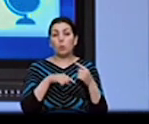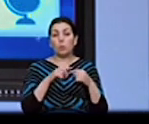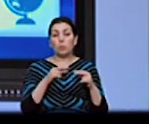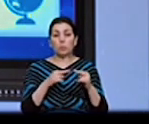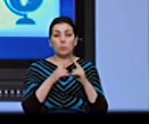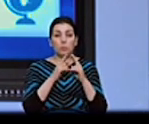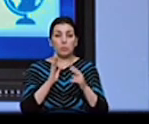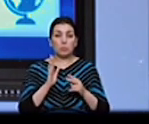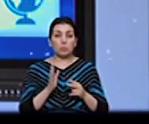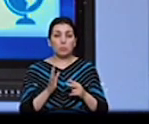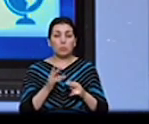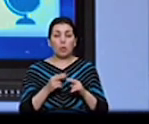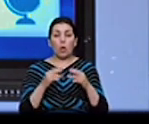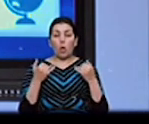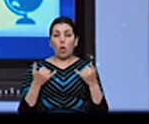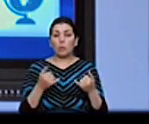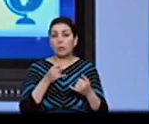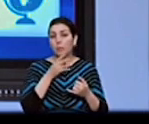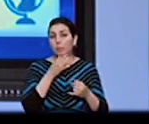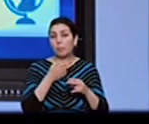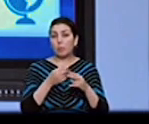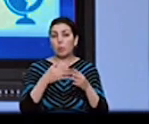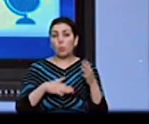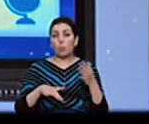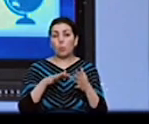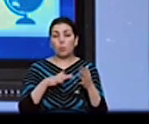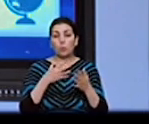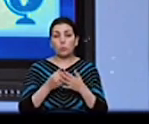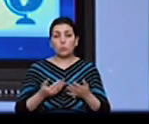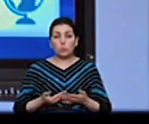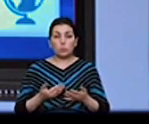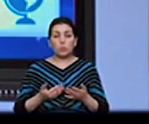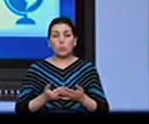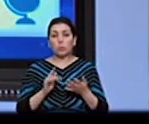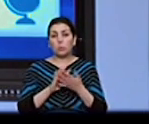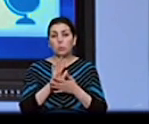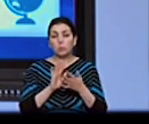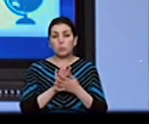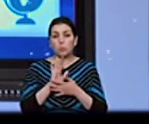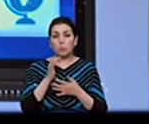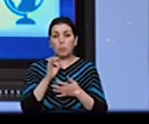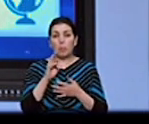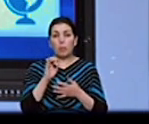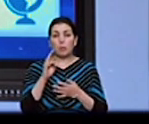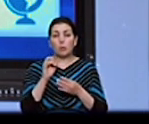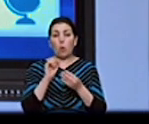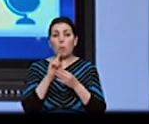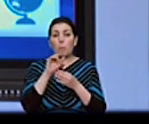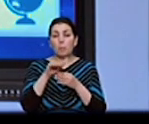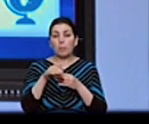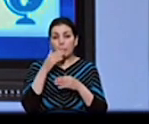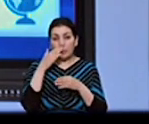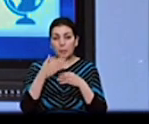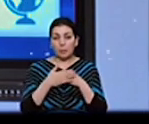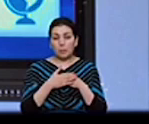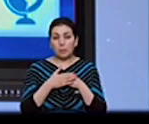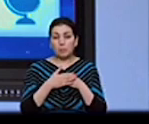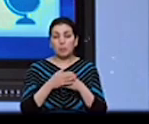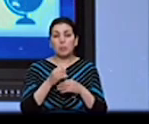holiga qaytadi. Hozirgi paytda mamlakatimiz hududida o'simliklarning 11 mingga yaqin